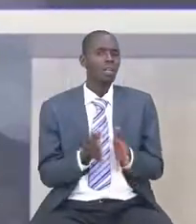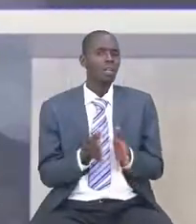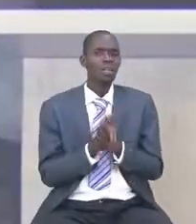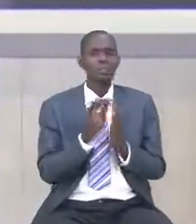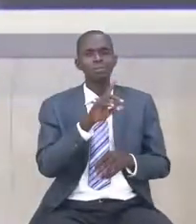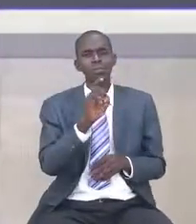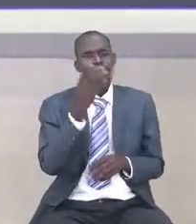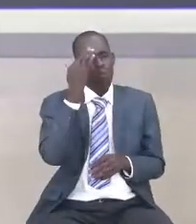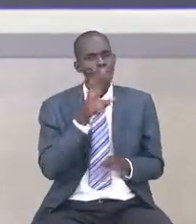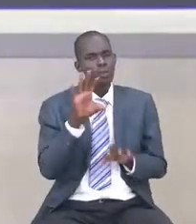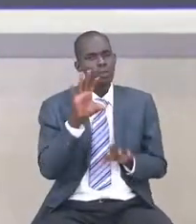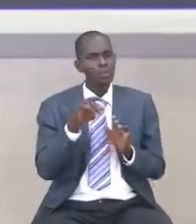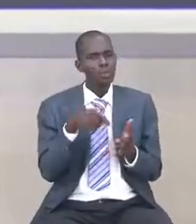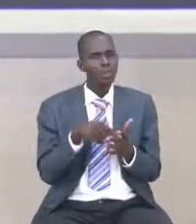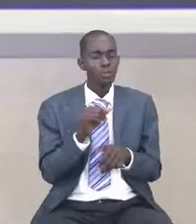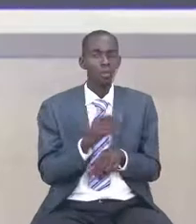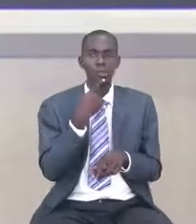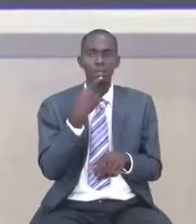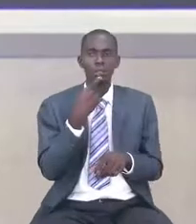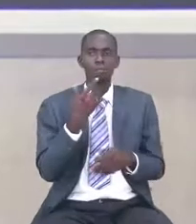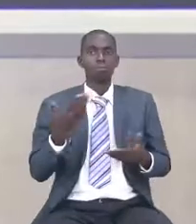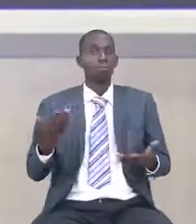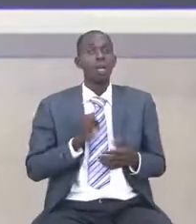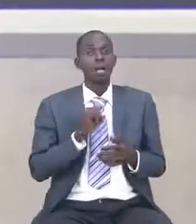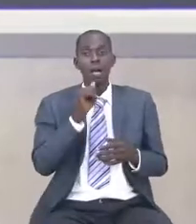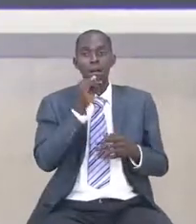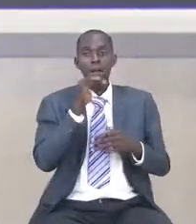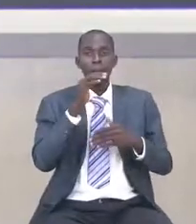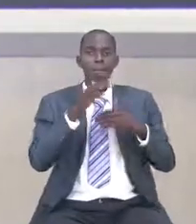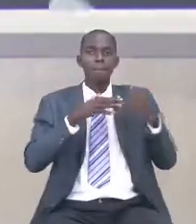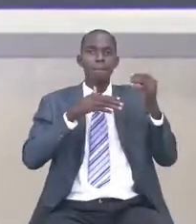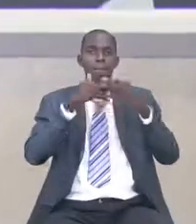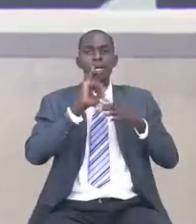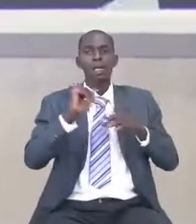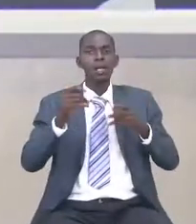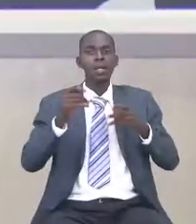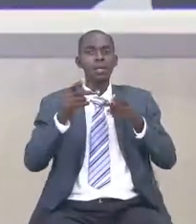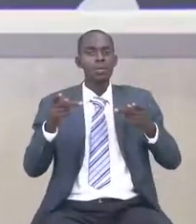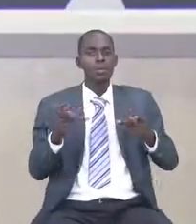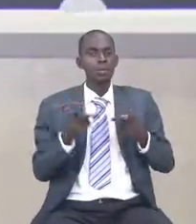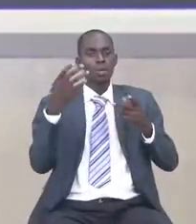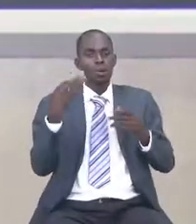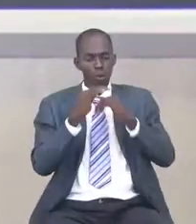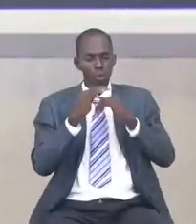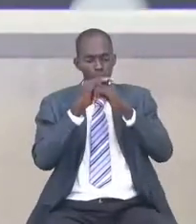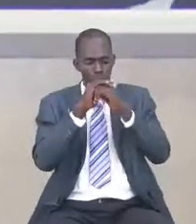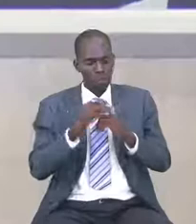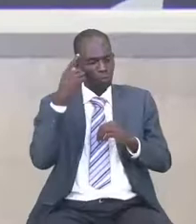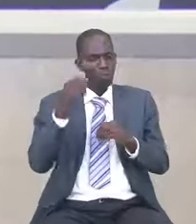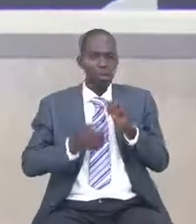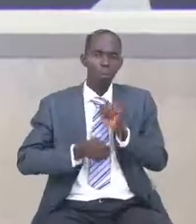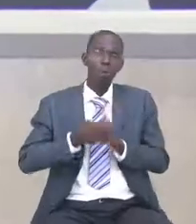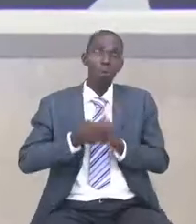le même travail, les autres travaillaient. Il a dit, pourquoi est-ce que tu fais ceci? Oh, le troisième dit, je suis en train de bâtir un